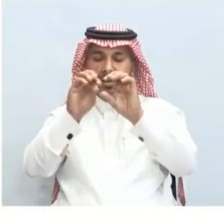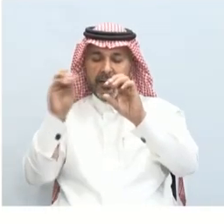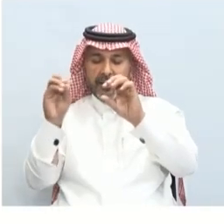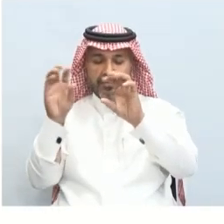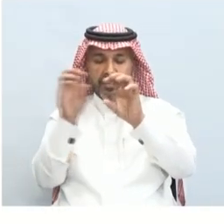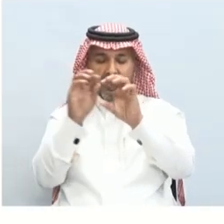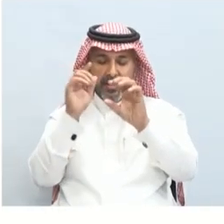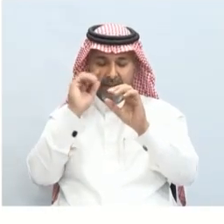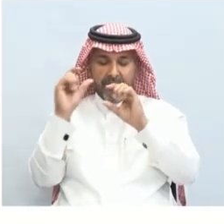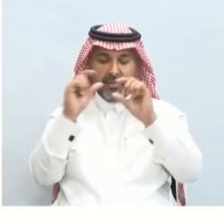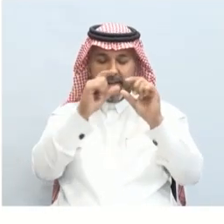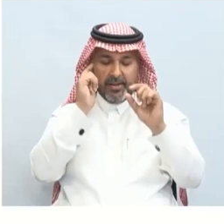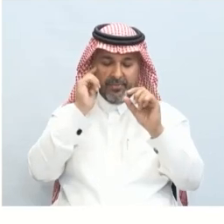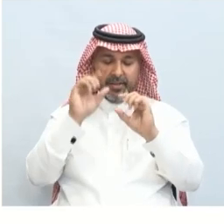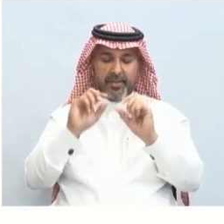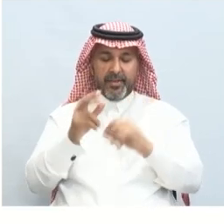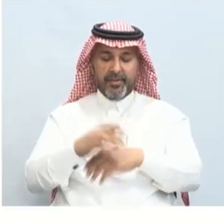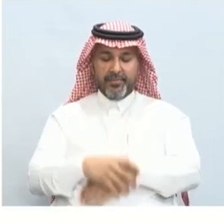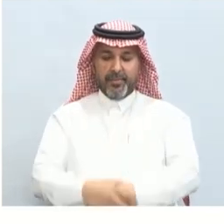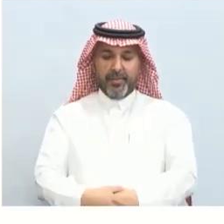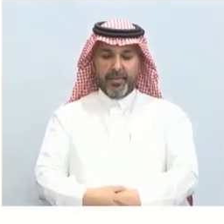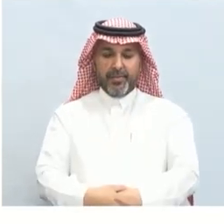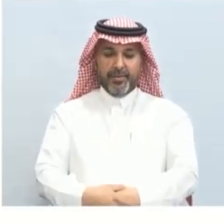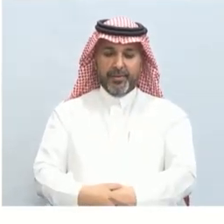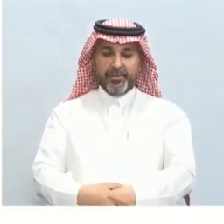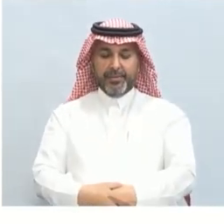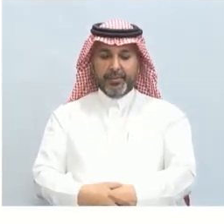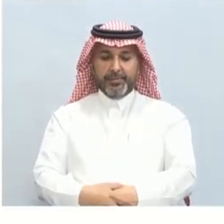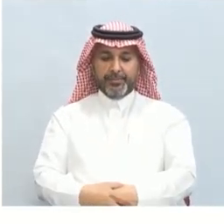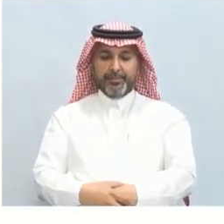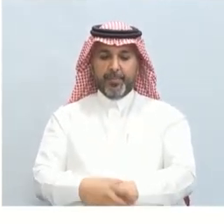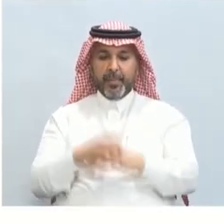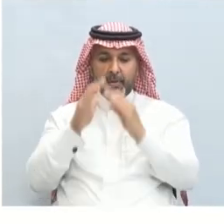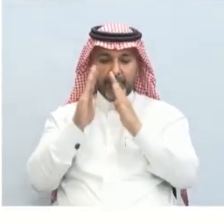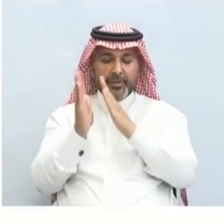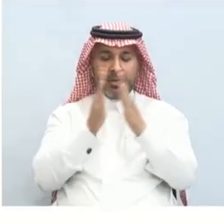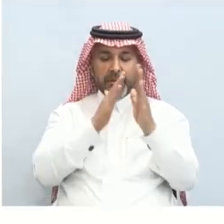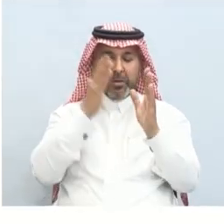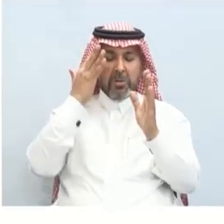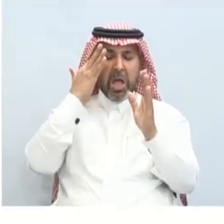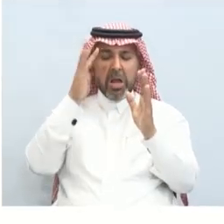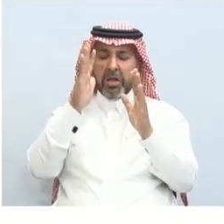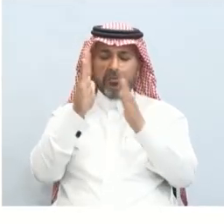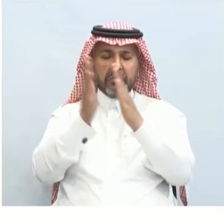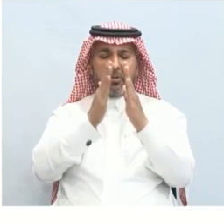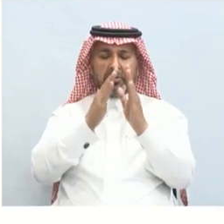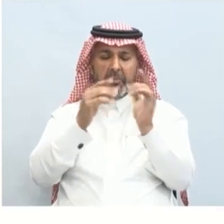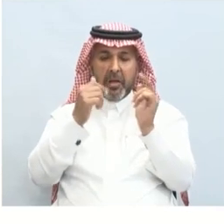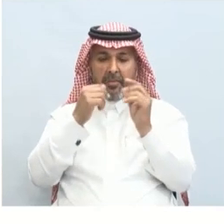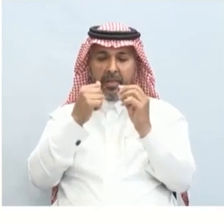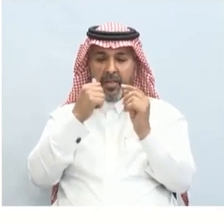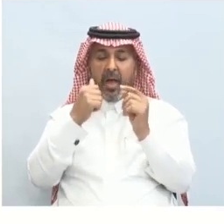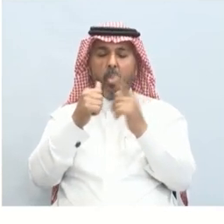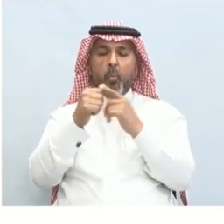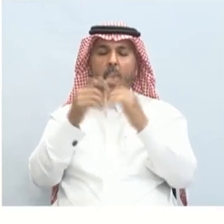عنده كاري وفلفل وملح وزنجبيل وكمون بامكان انه يرتبها باكثر من طريقه فنلاحظ ان